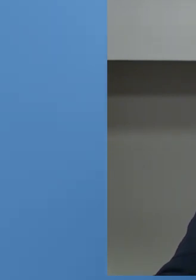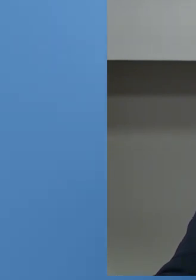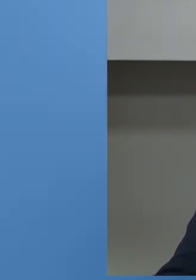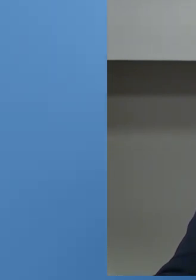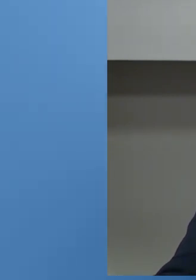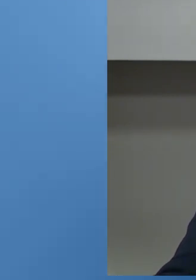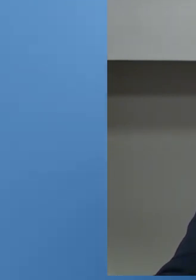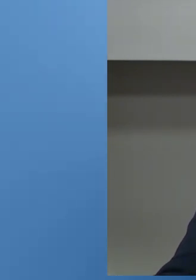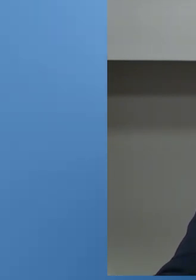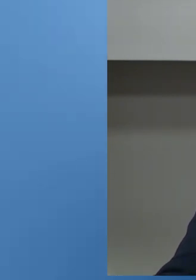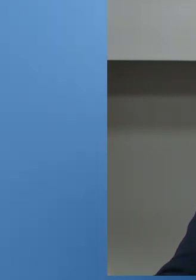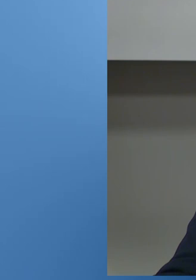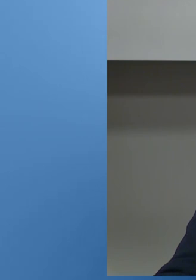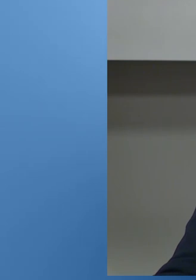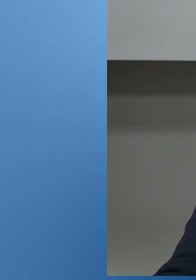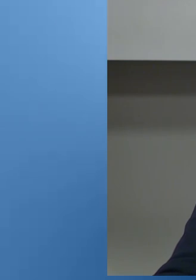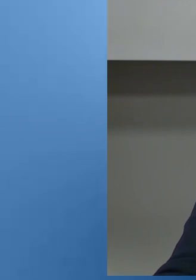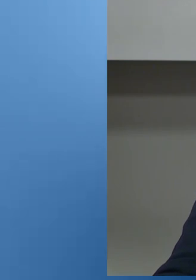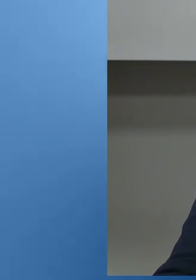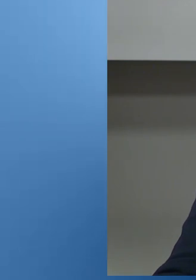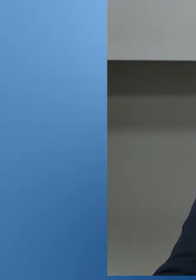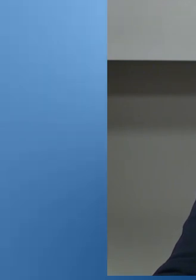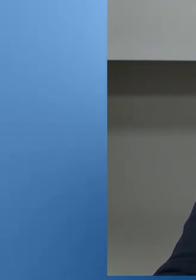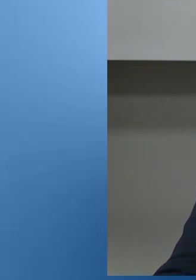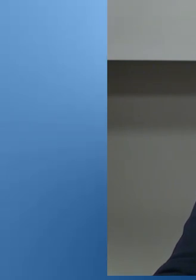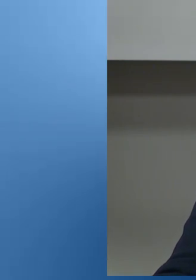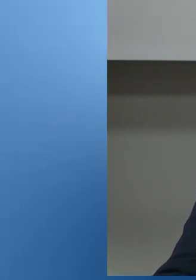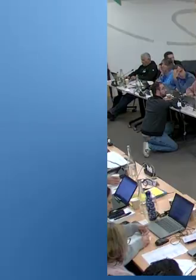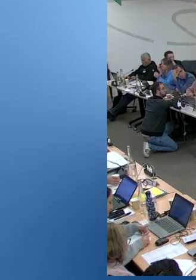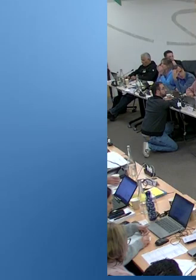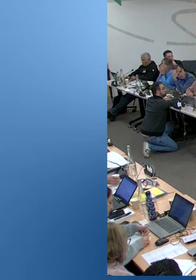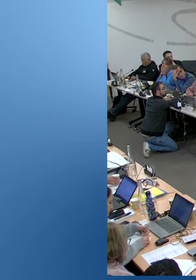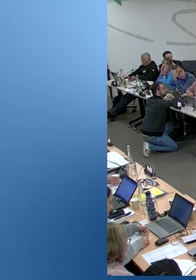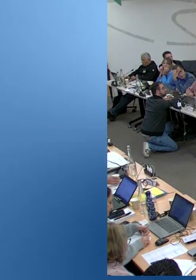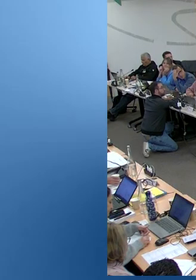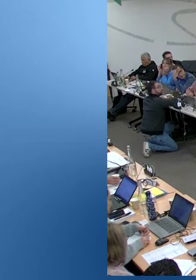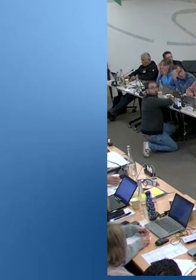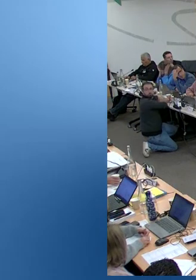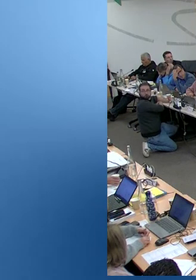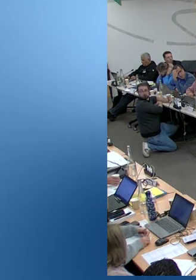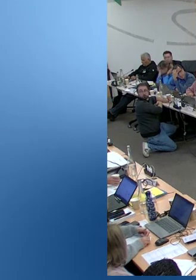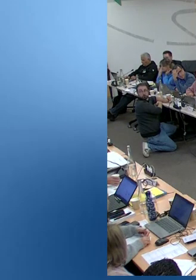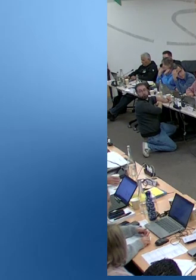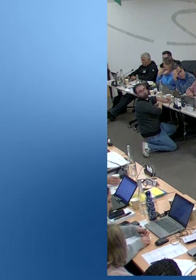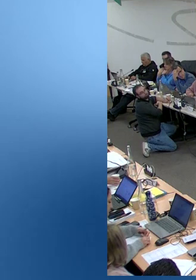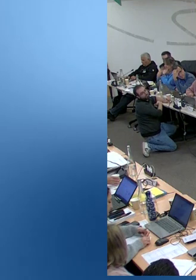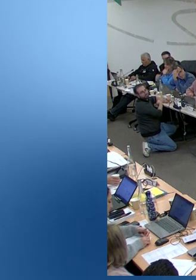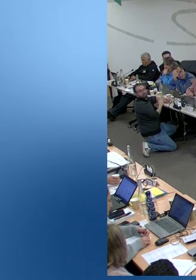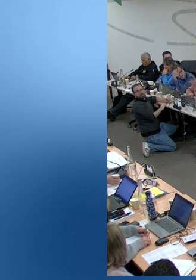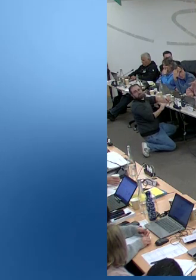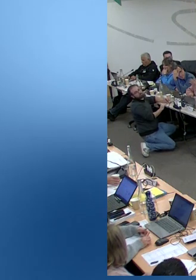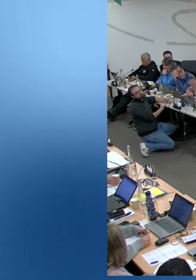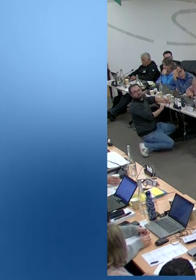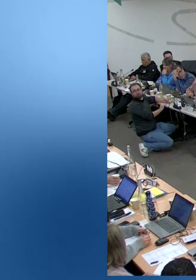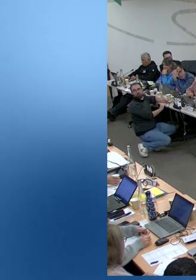muséographique même vote non abstention deosddc voulez vous pour toujours euh